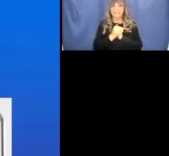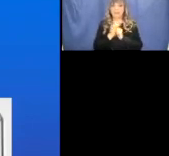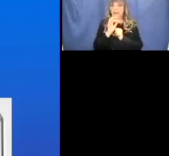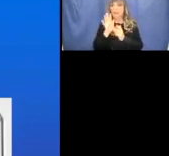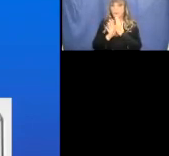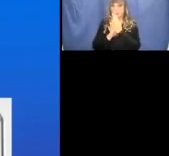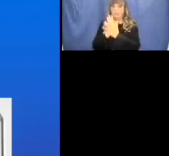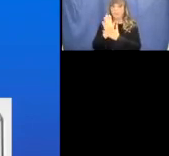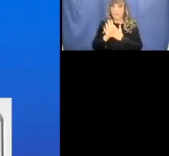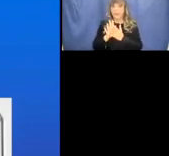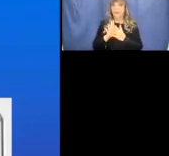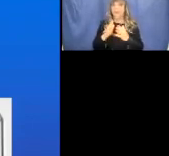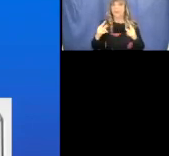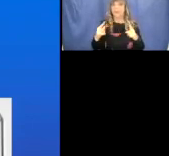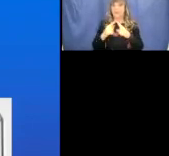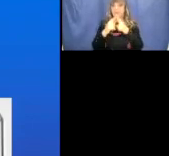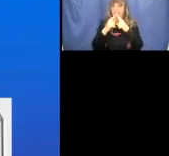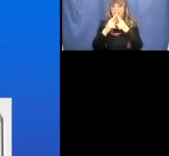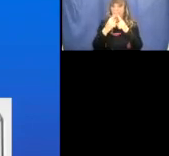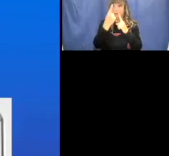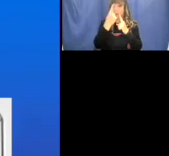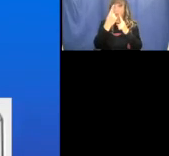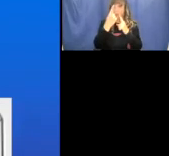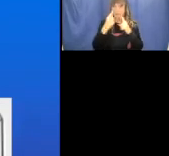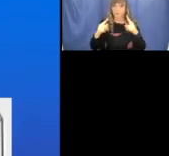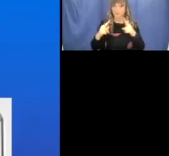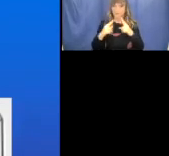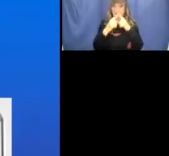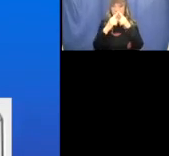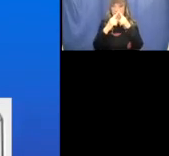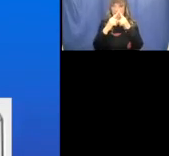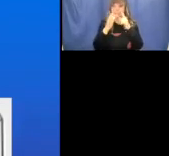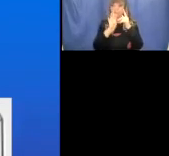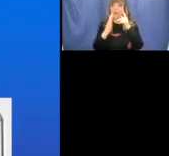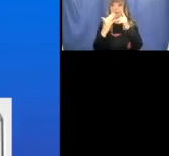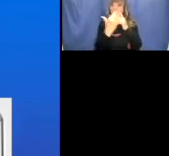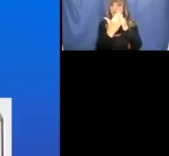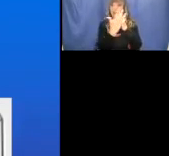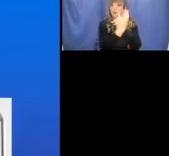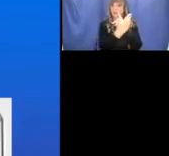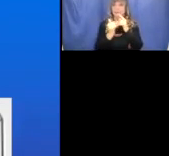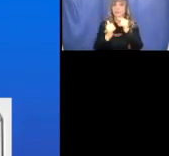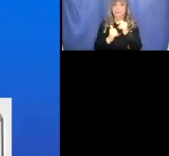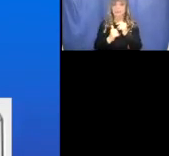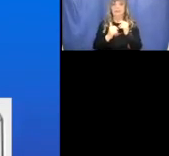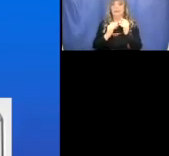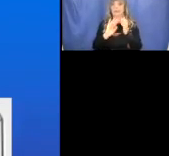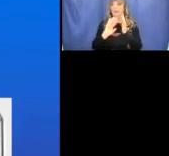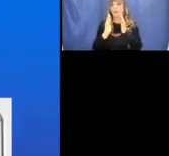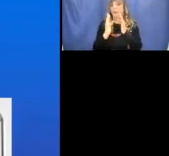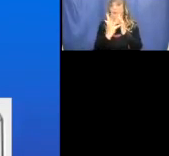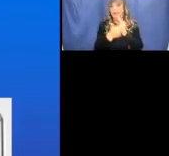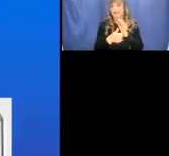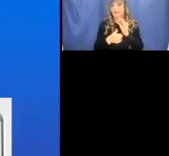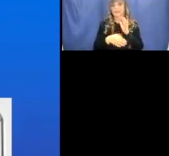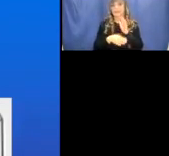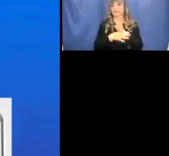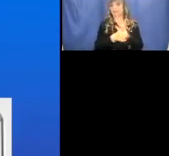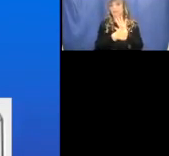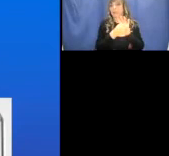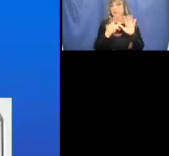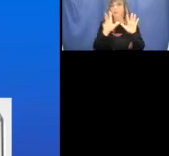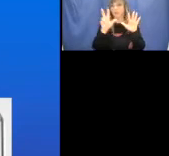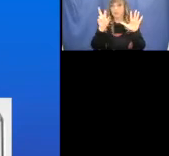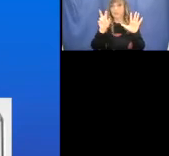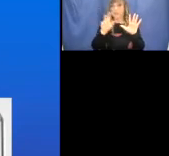che hanno un vertice in comune e rotazione che vanno da 180 a 30 gradi